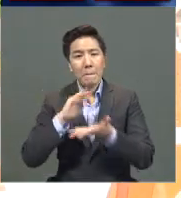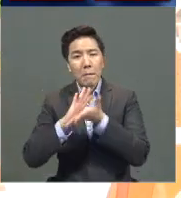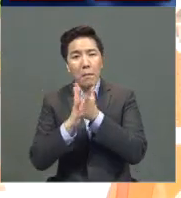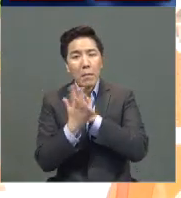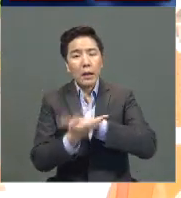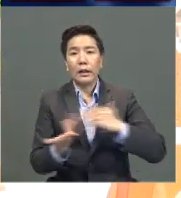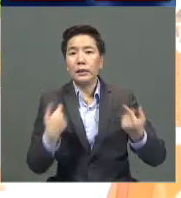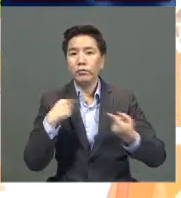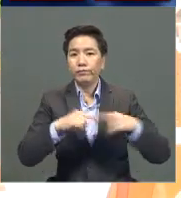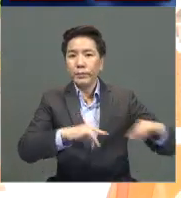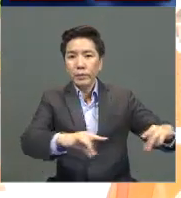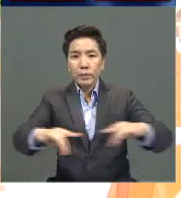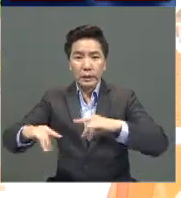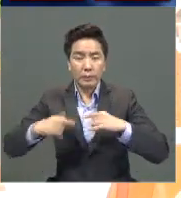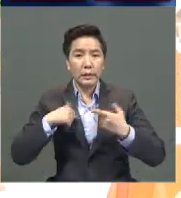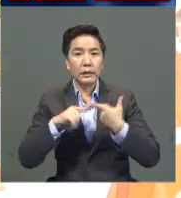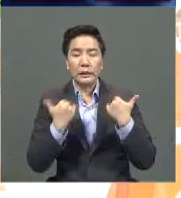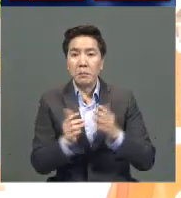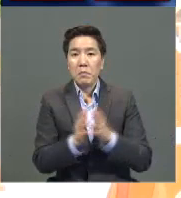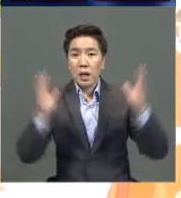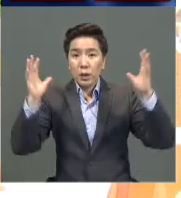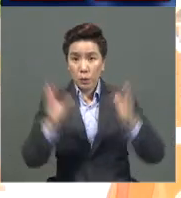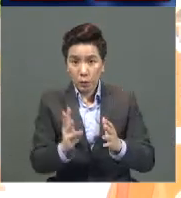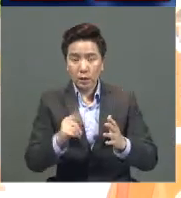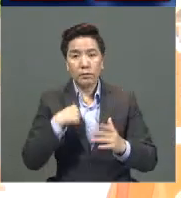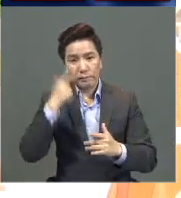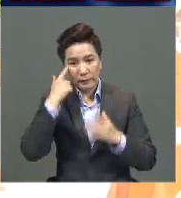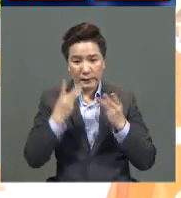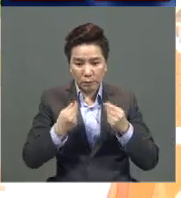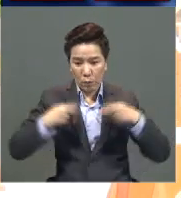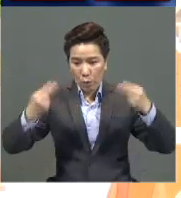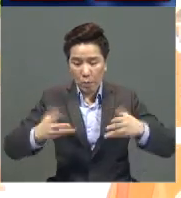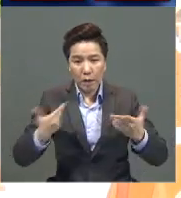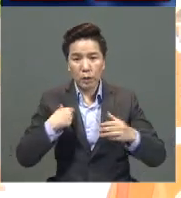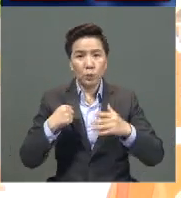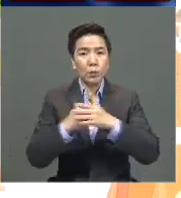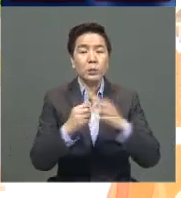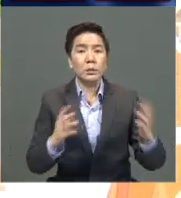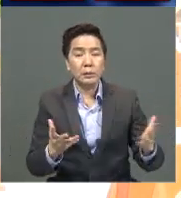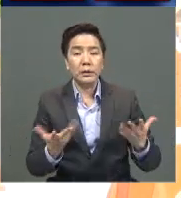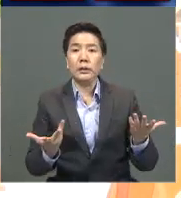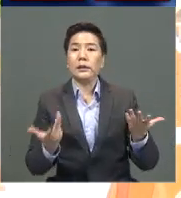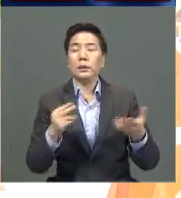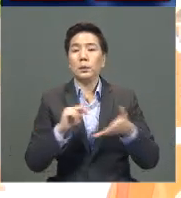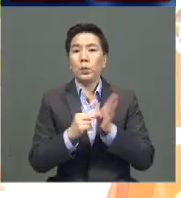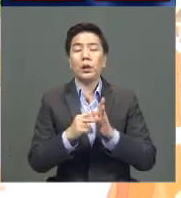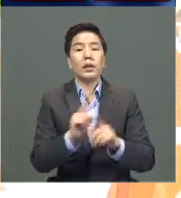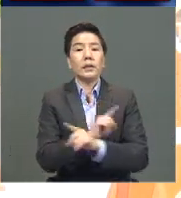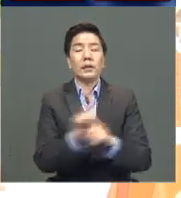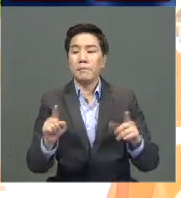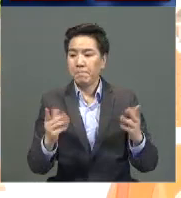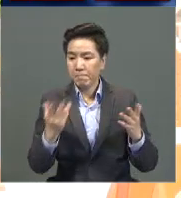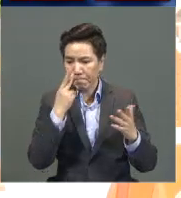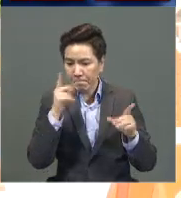อยเพียงใดความขัดแย้งต่างๆมีเยอะไหมไม่ไปรบไม่มีไว้ไปสู้กับใครแต่เป็นเขาเรียกอะ